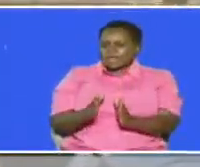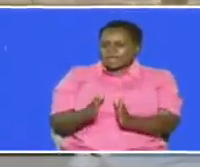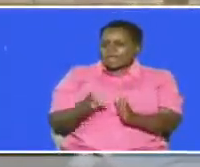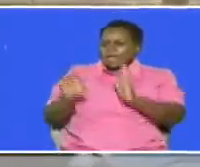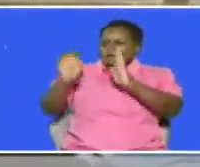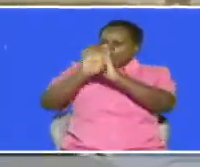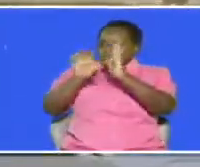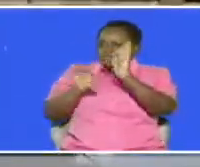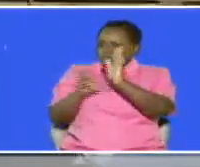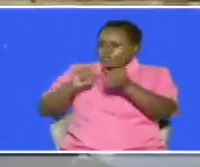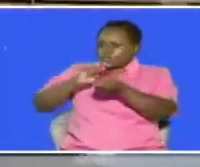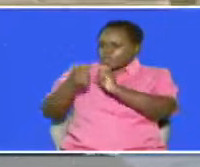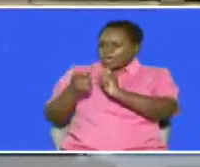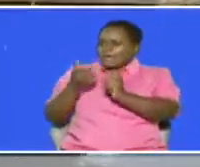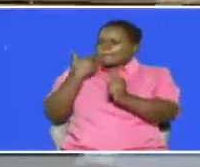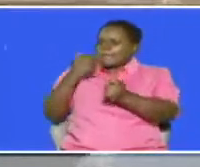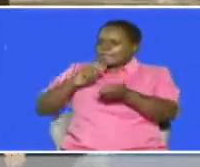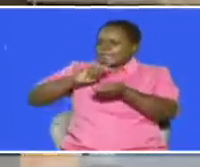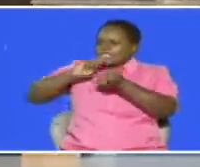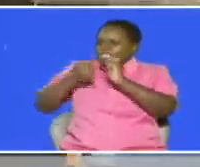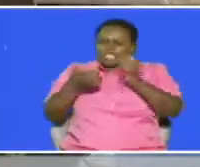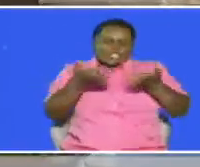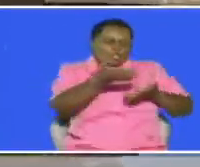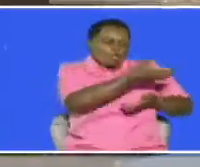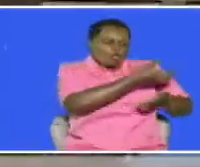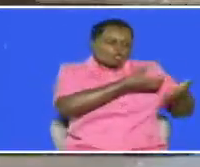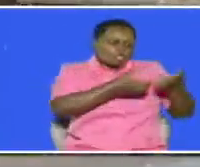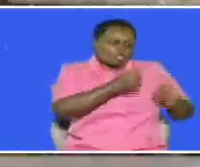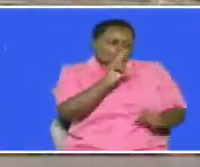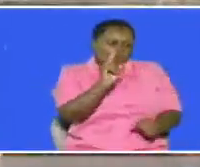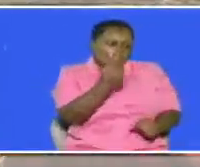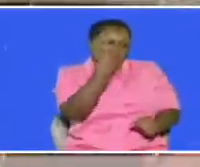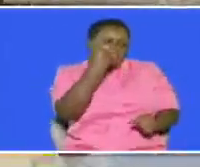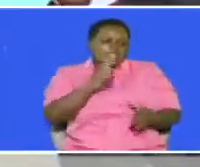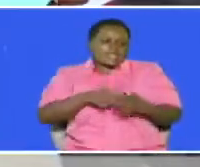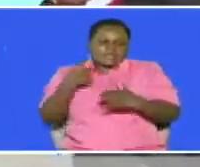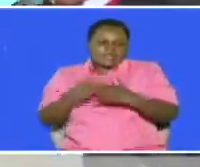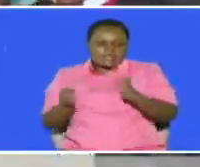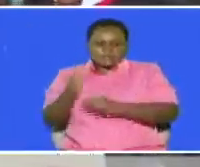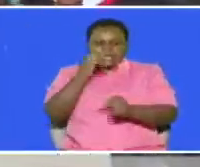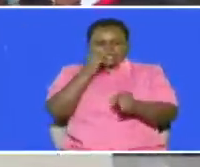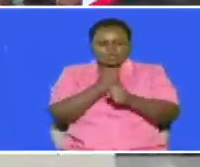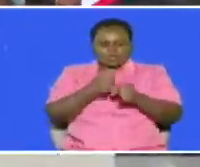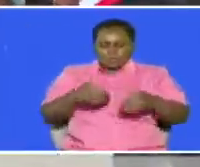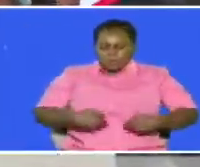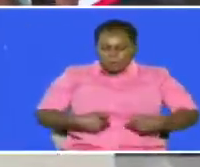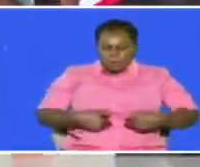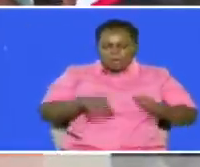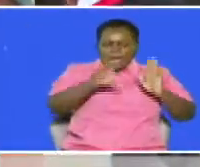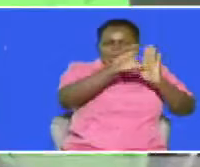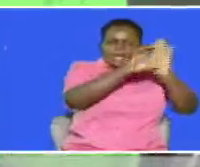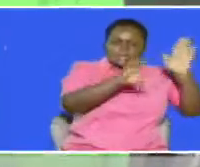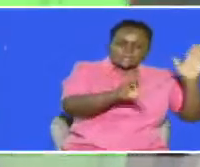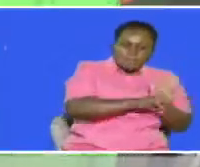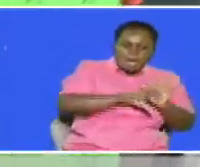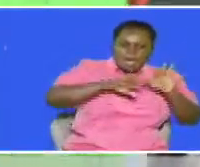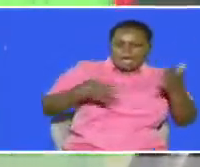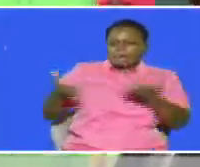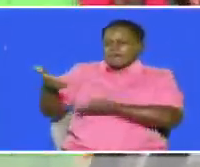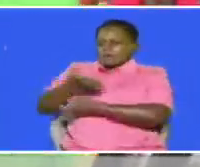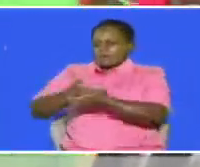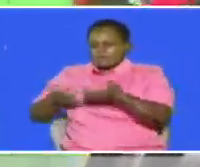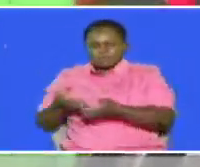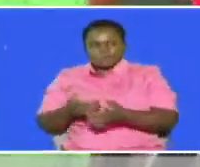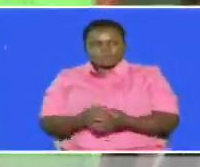katiba? Situbadilishe kwanza uchumi jameni ndio kupanga ajira ya hawa vijana. Katika ama uchumi. Kura